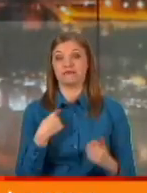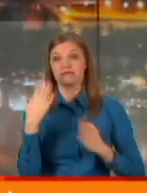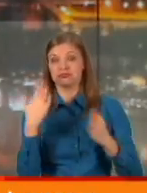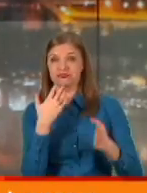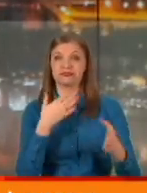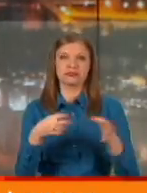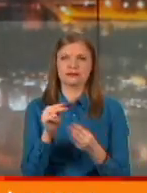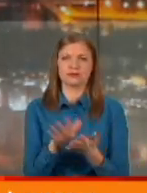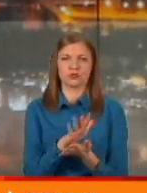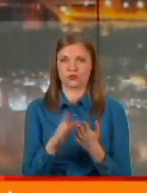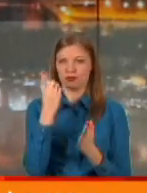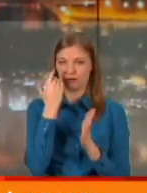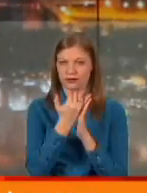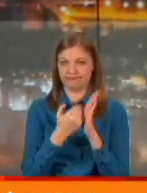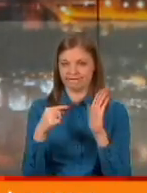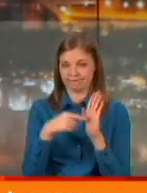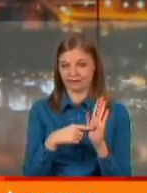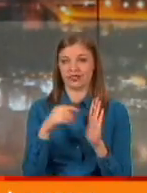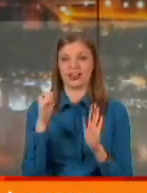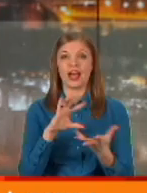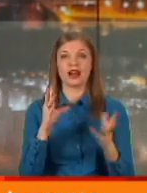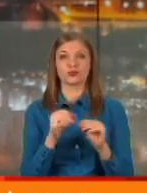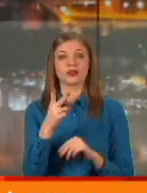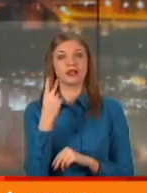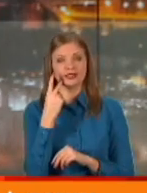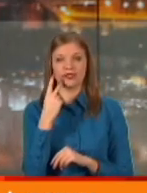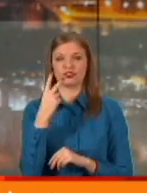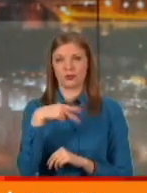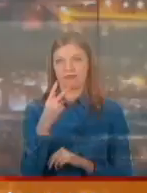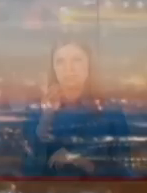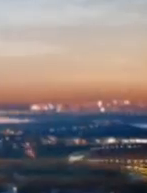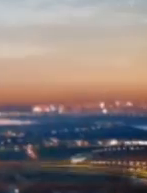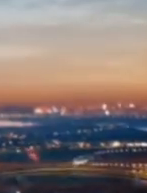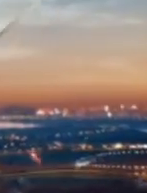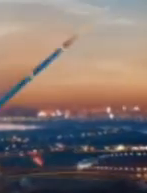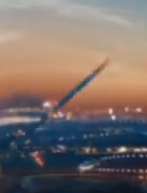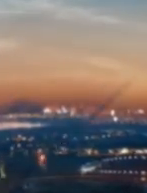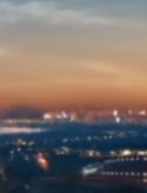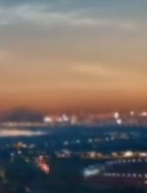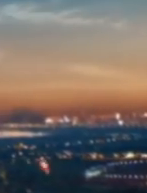Голосуйте, коментуйте в безкоштовному мобільному додатку «Телепортал». Результати, як завжди, у вікнах у 22-й.